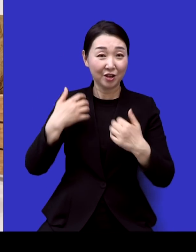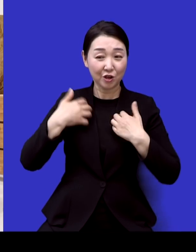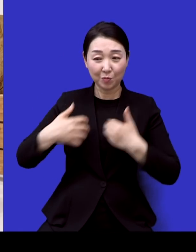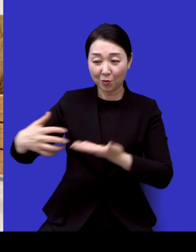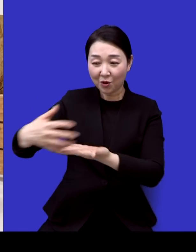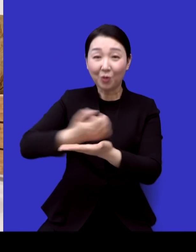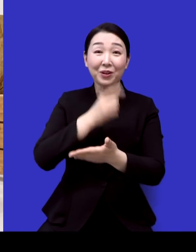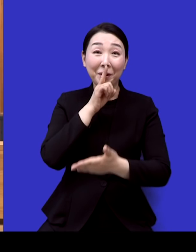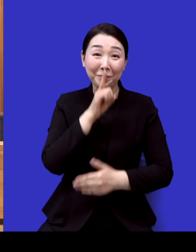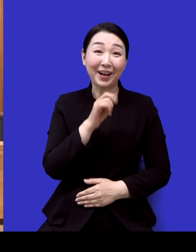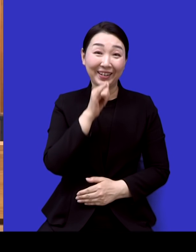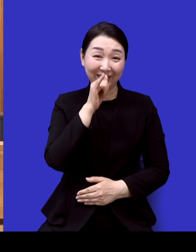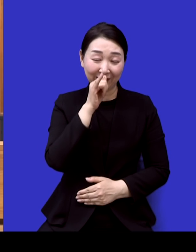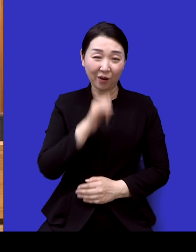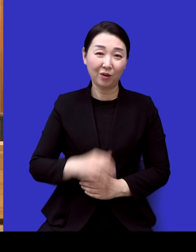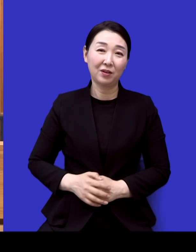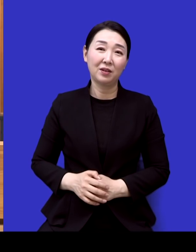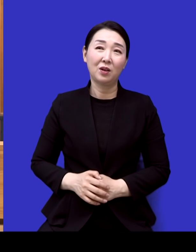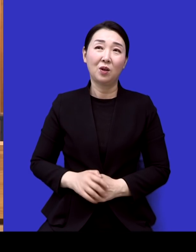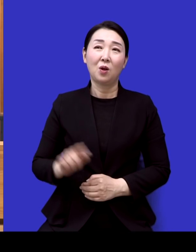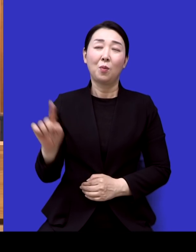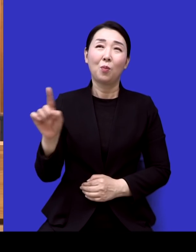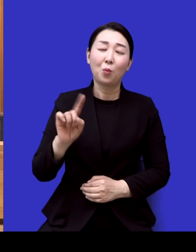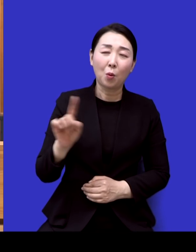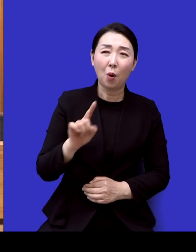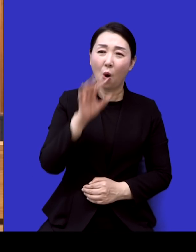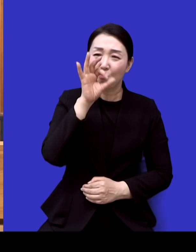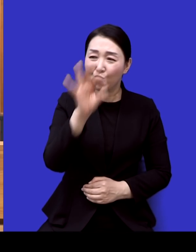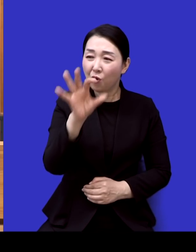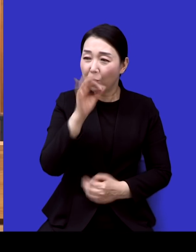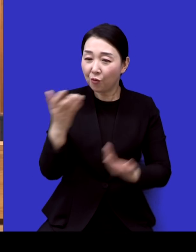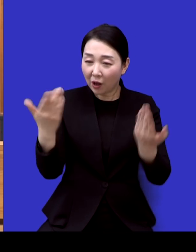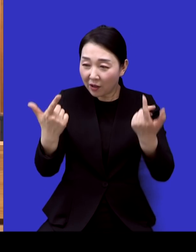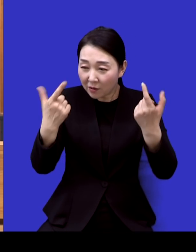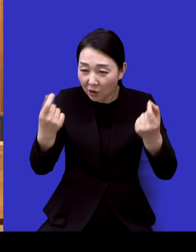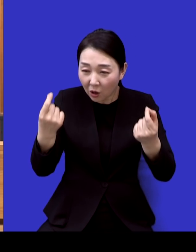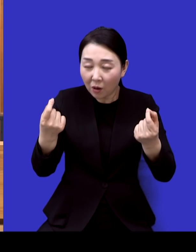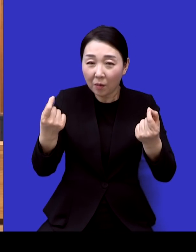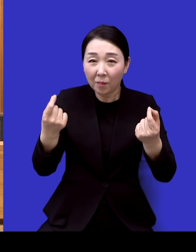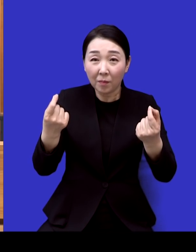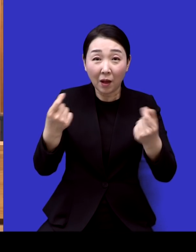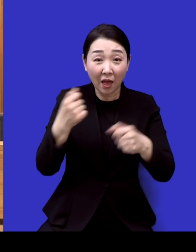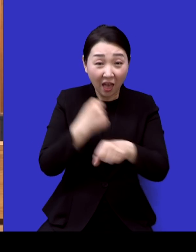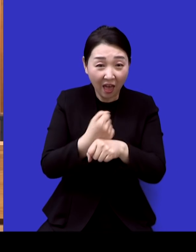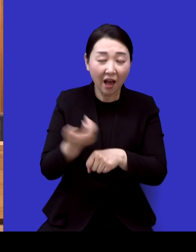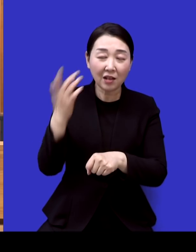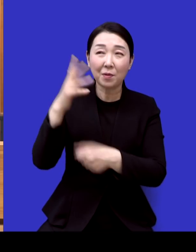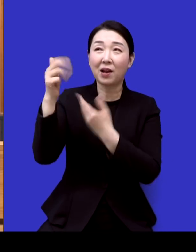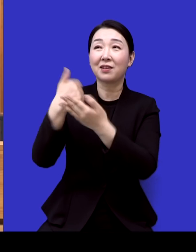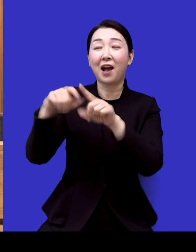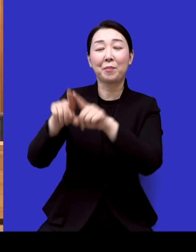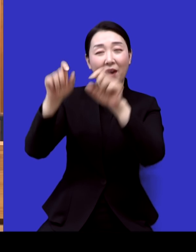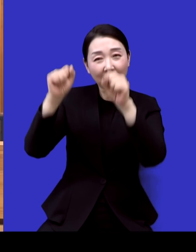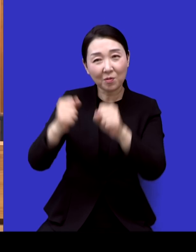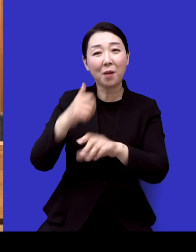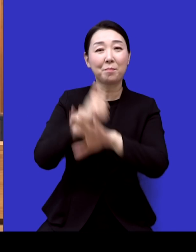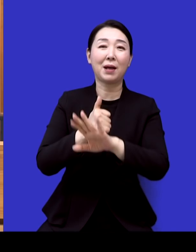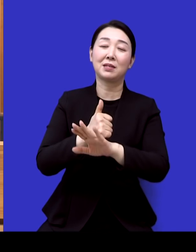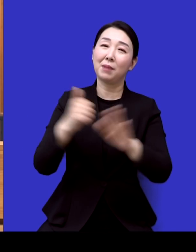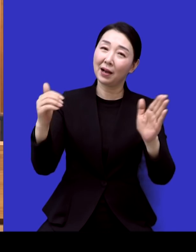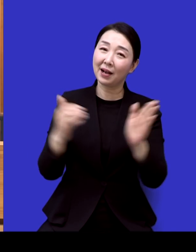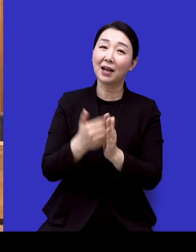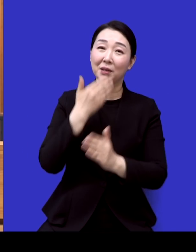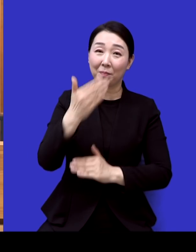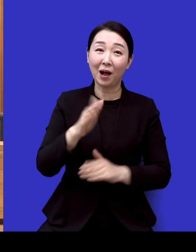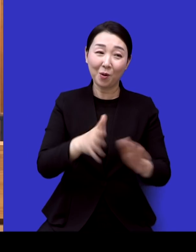라는 말씀이 있죠. 그 어떤 무모한 일이나 불가능해 보이는 일도 하나님께서 함께 해주시면 우리는 끝까지 해낼 수가 있습니다. 오늘 모실